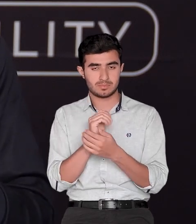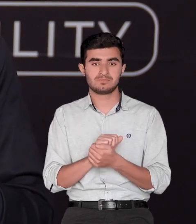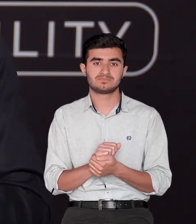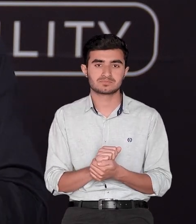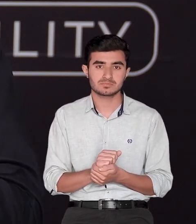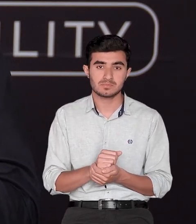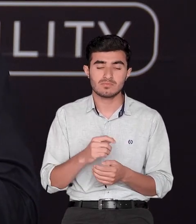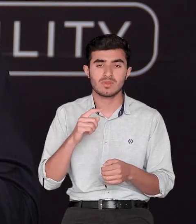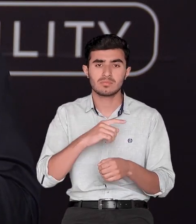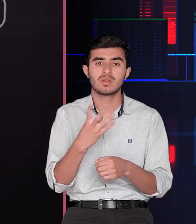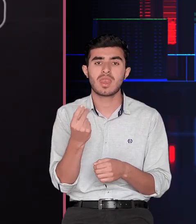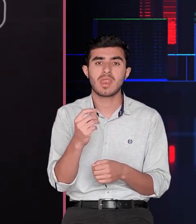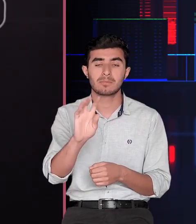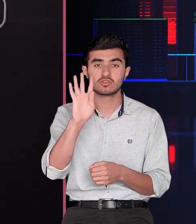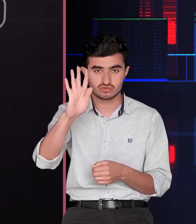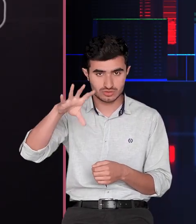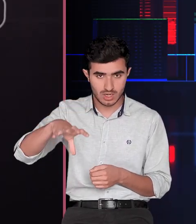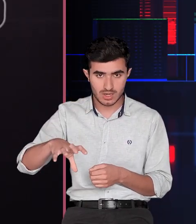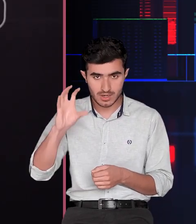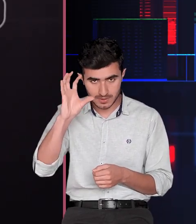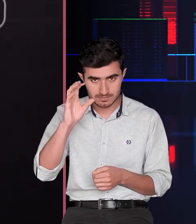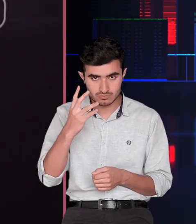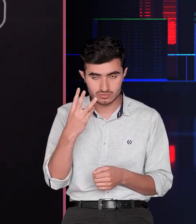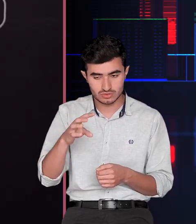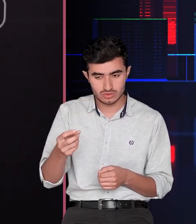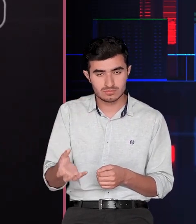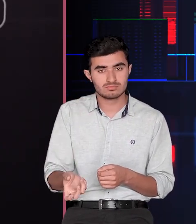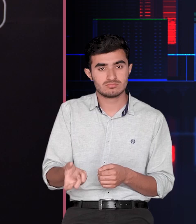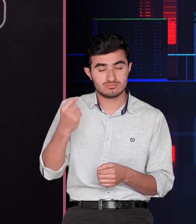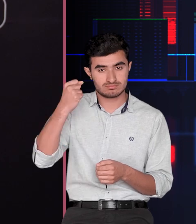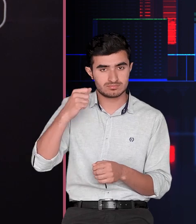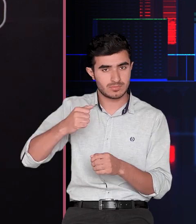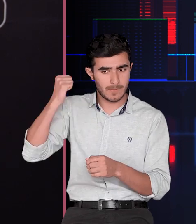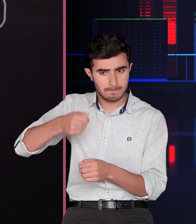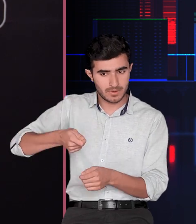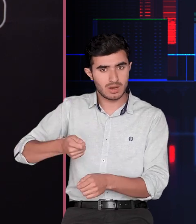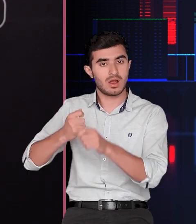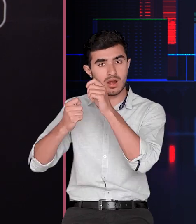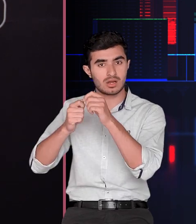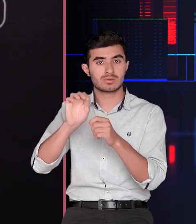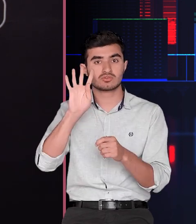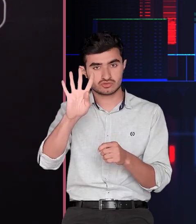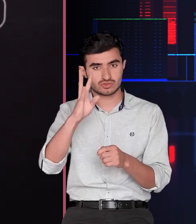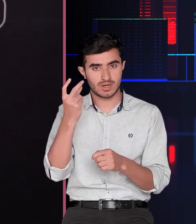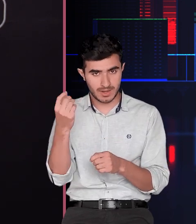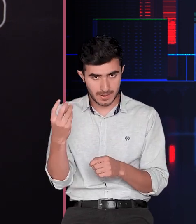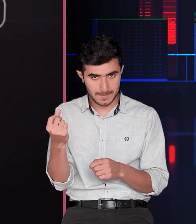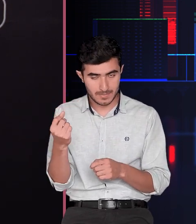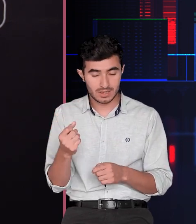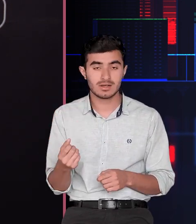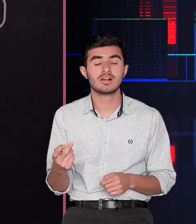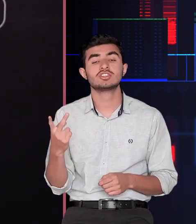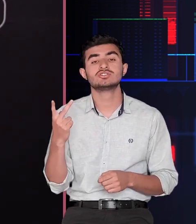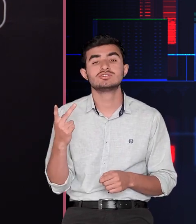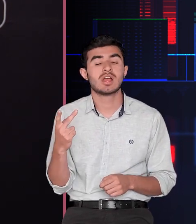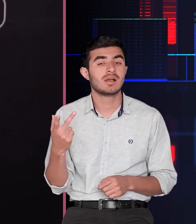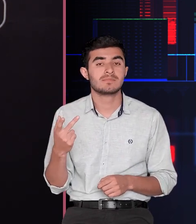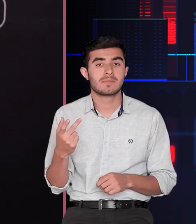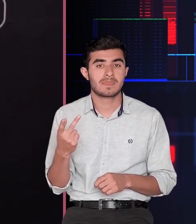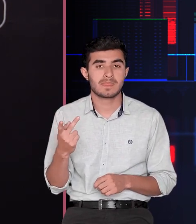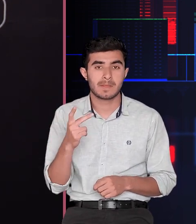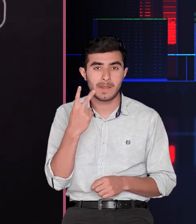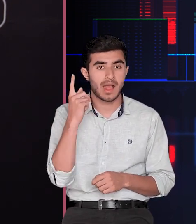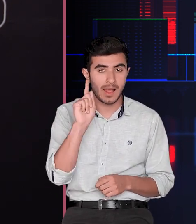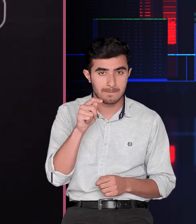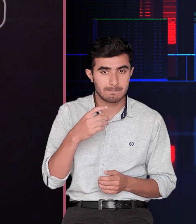सेकंड पार्ट ये होता है कि जब आप क्वालिफाई कर जाते हैं तो सेकंड स्पेल में हमारा जो पैग है वो छोटा हो जाता है, वो तकरीबन 1 से सवा इंच पे आ जाता